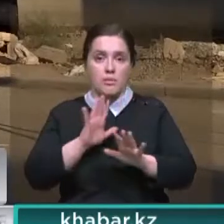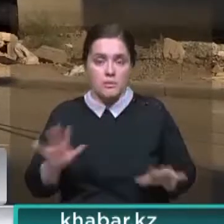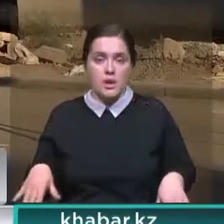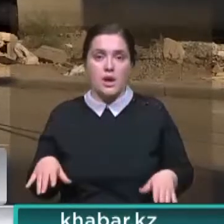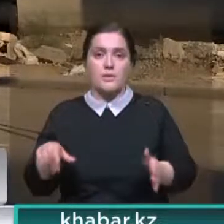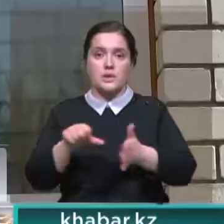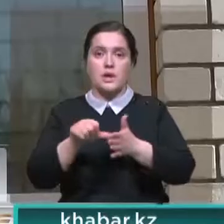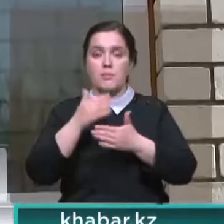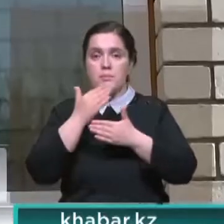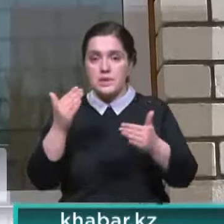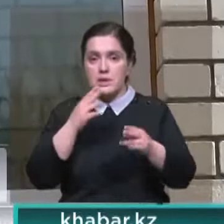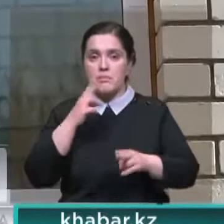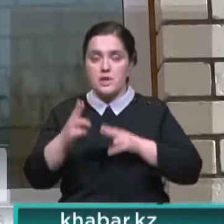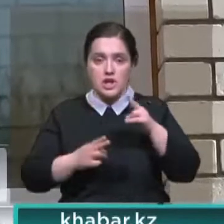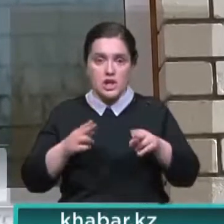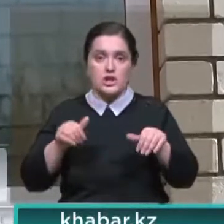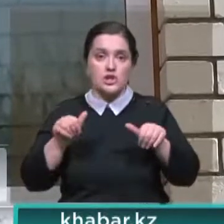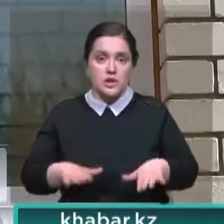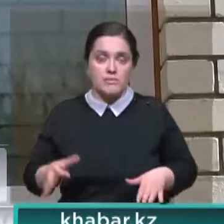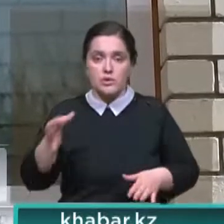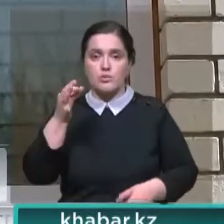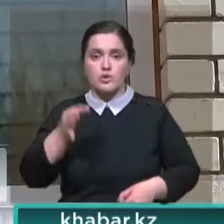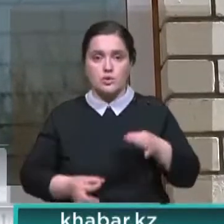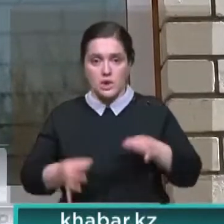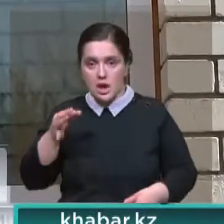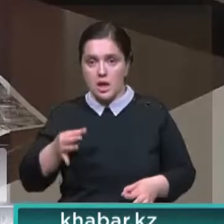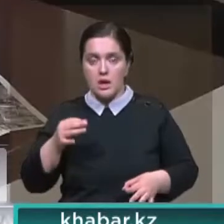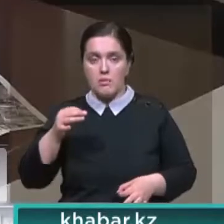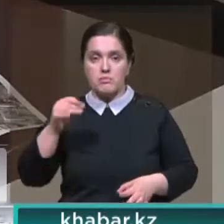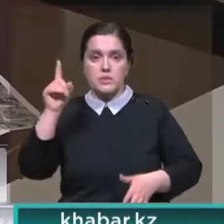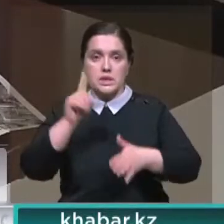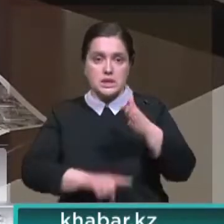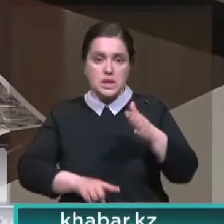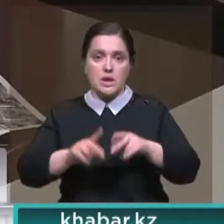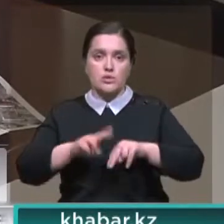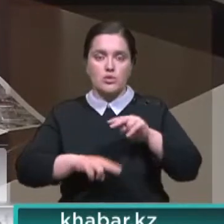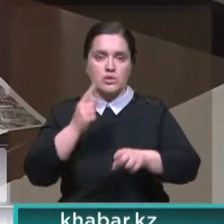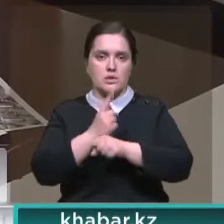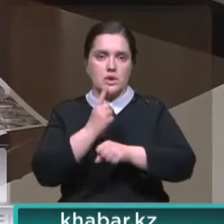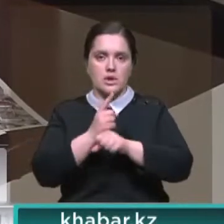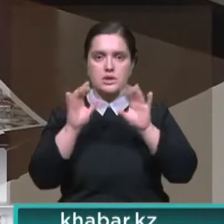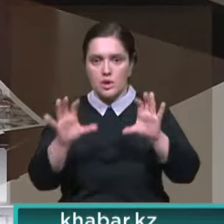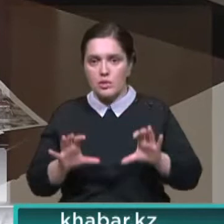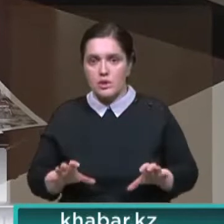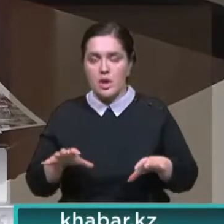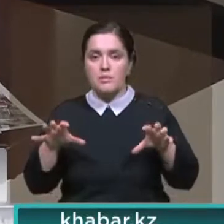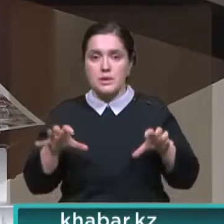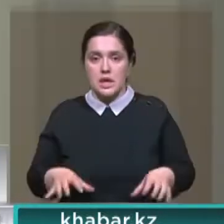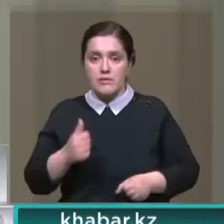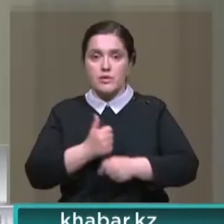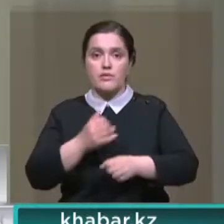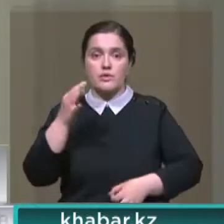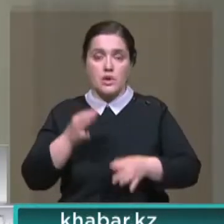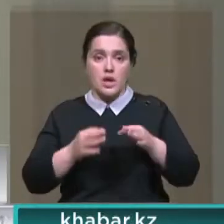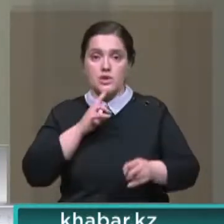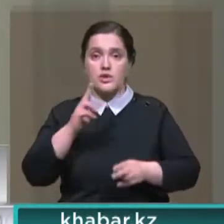нарушена представители последнего обжаловали решение в областном суде он признал стройку незаконной и на днях председатель